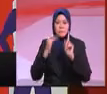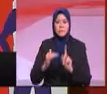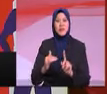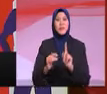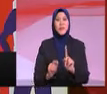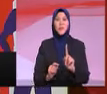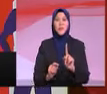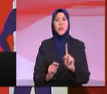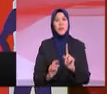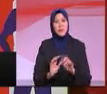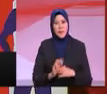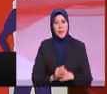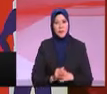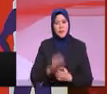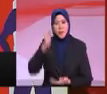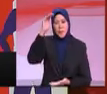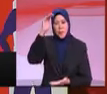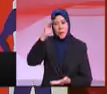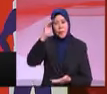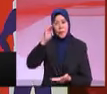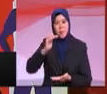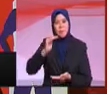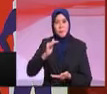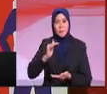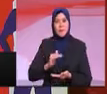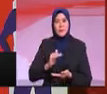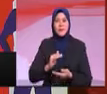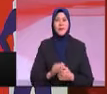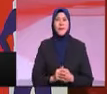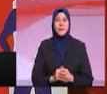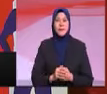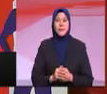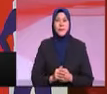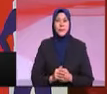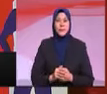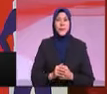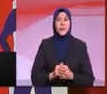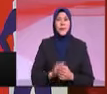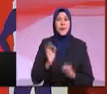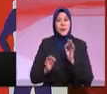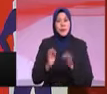Next. Dan jadi kalau kita lihat sekarang ni daripada